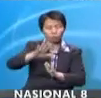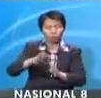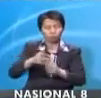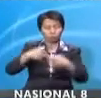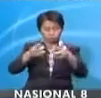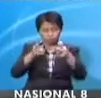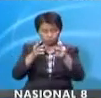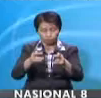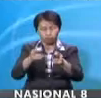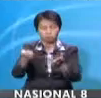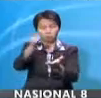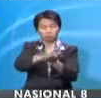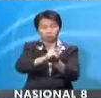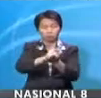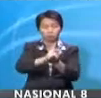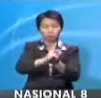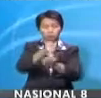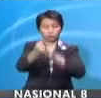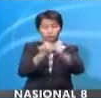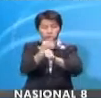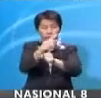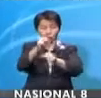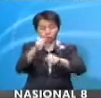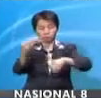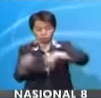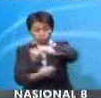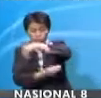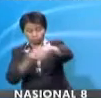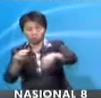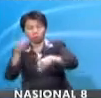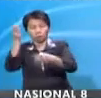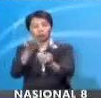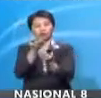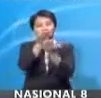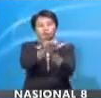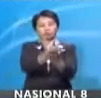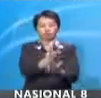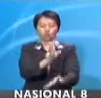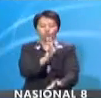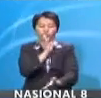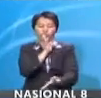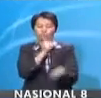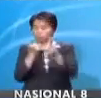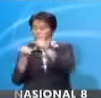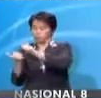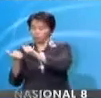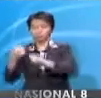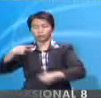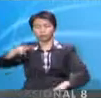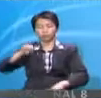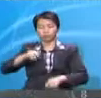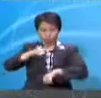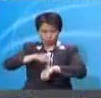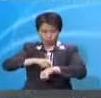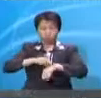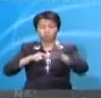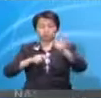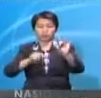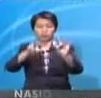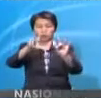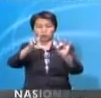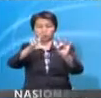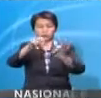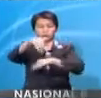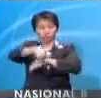laporan tahunan program transformasi negara yang akan dibentangkan oleh Perdana Menteri Datuk Seri Najib Tun Razak tepat jam